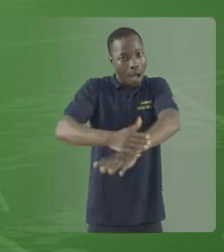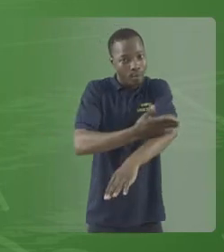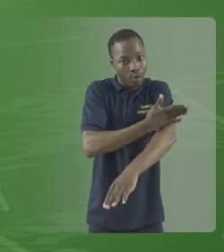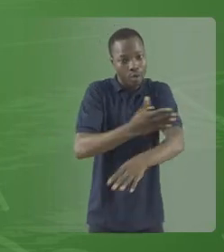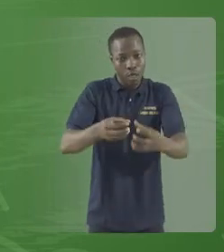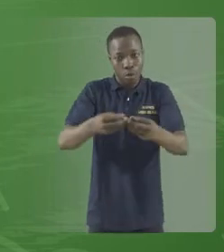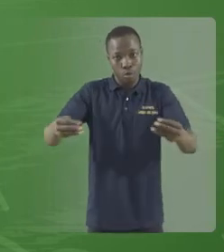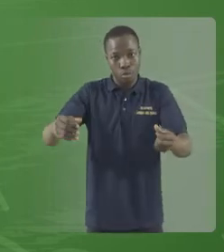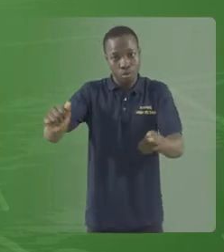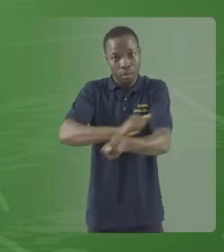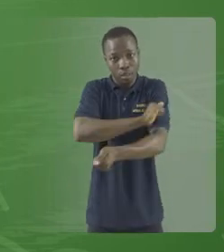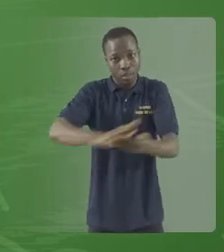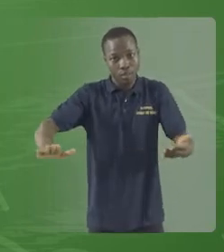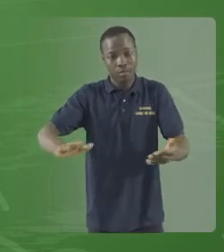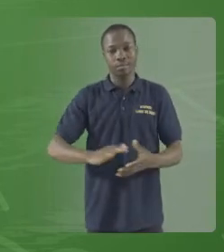dégradés.